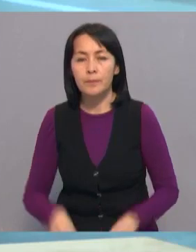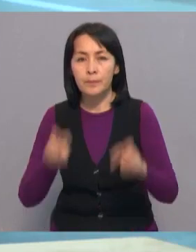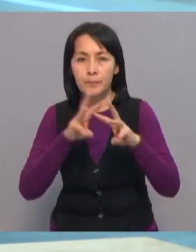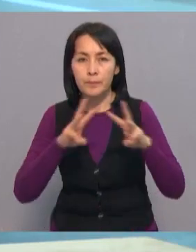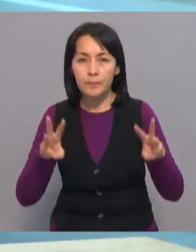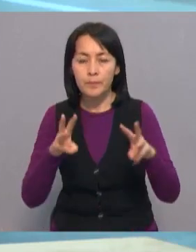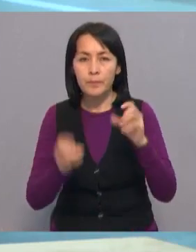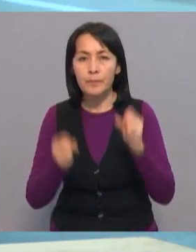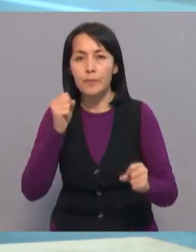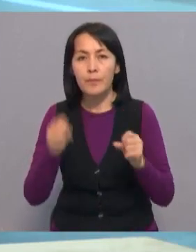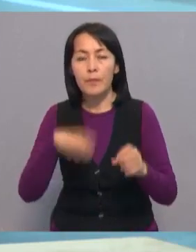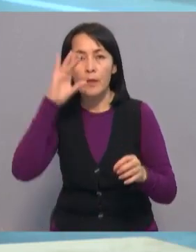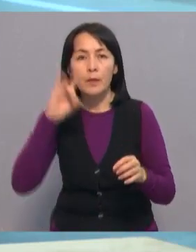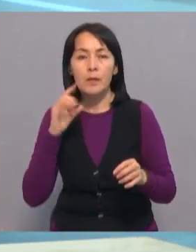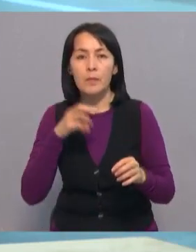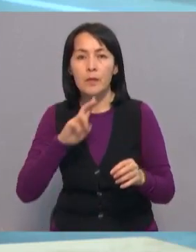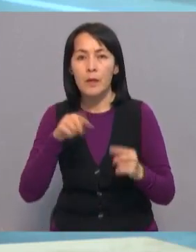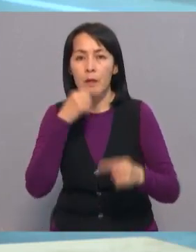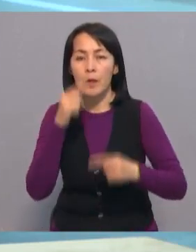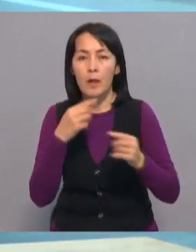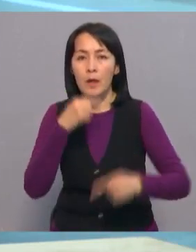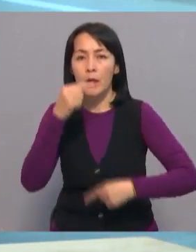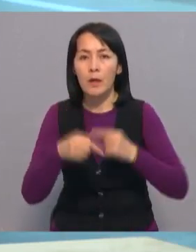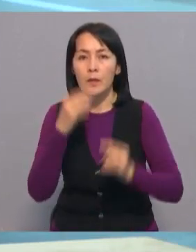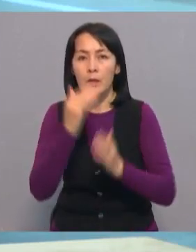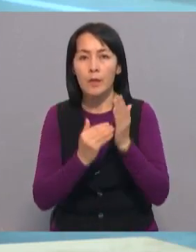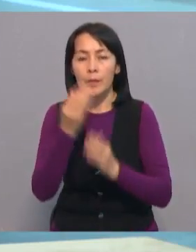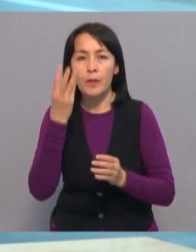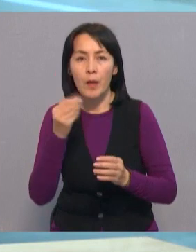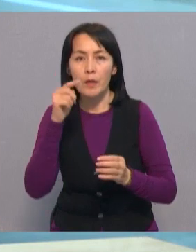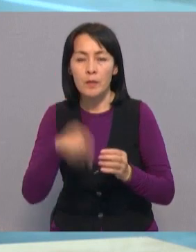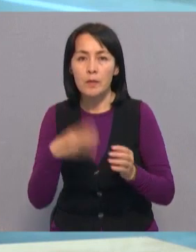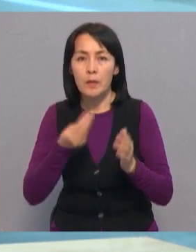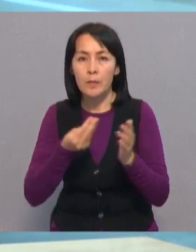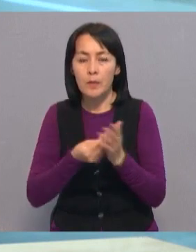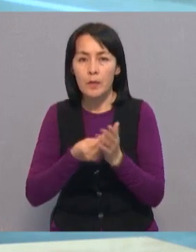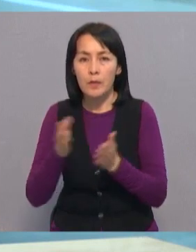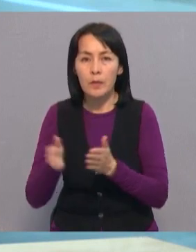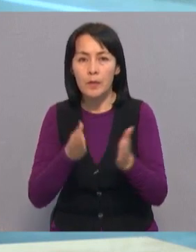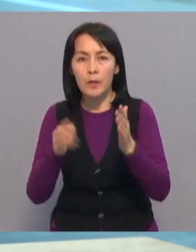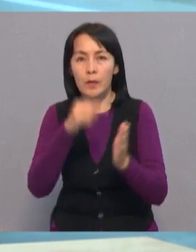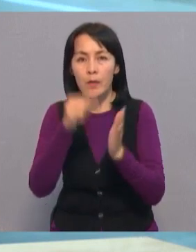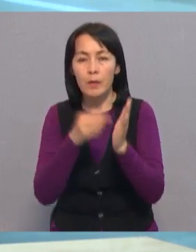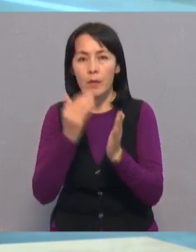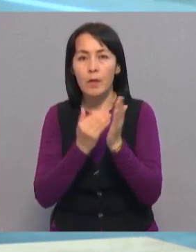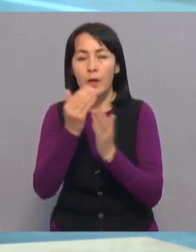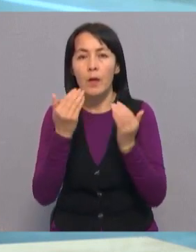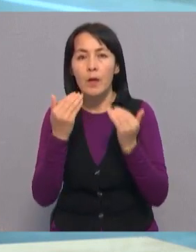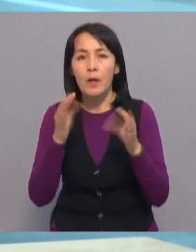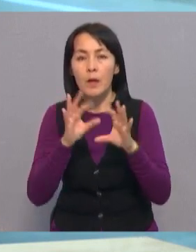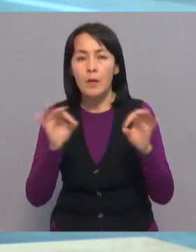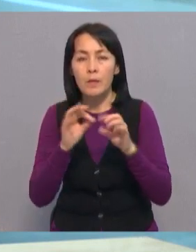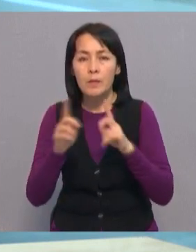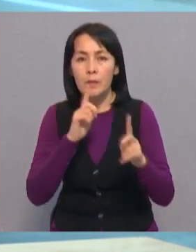Министр транспорта Казахстана Марат Карабаев заявил о предстоящем повышении тарифа на платные дороги. Вопрос повышения тарифов на